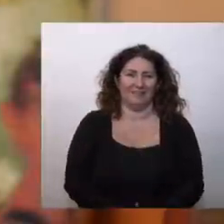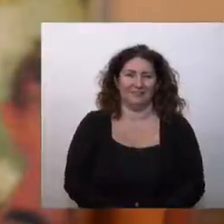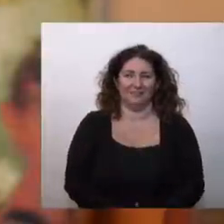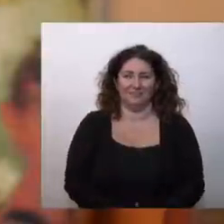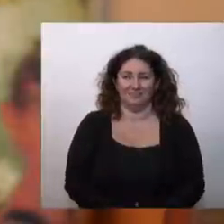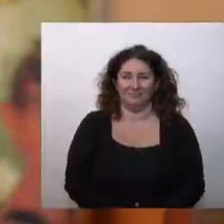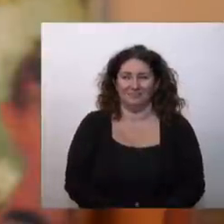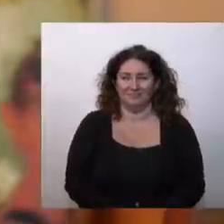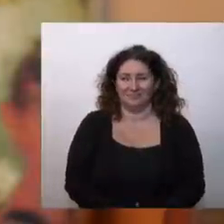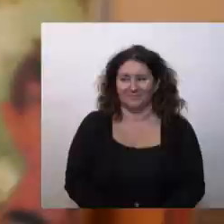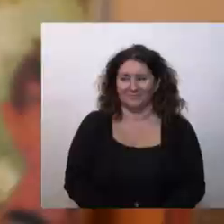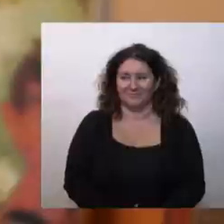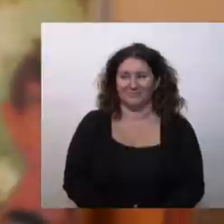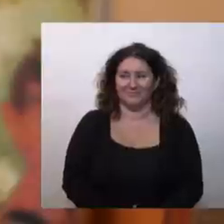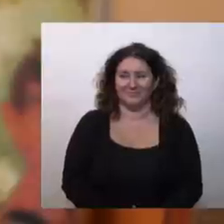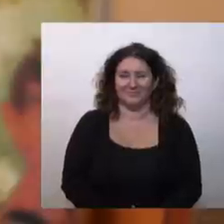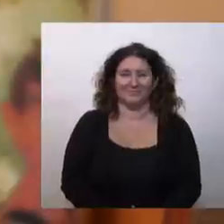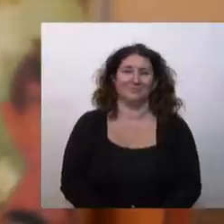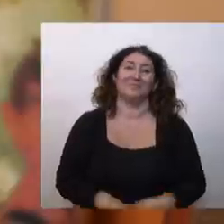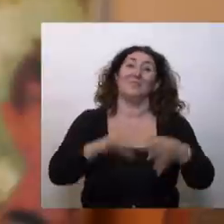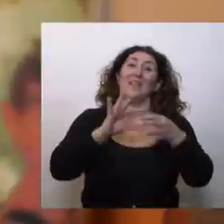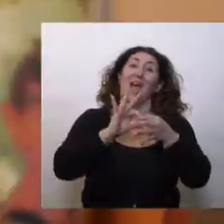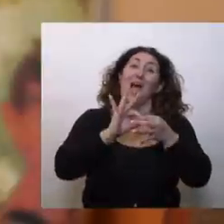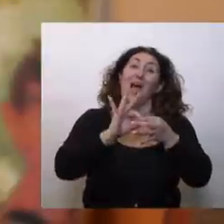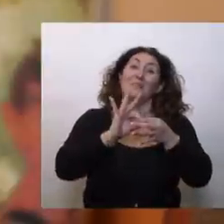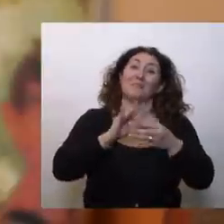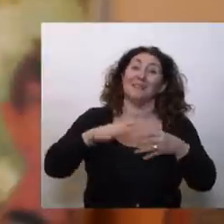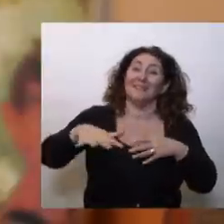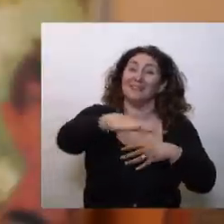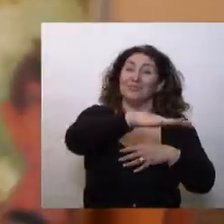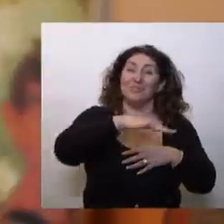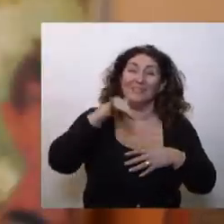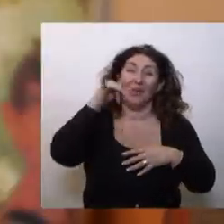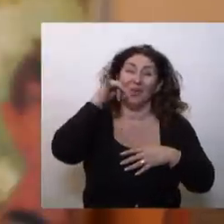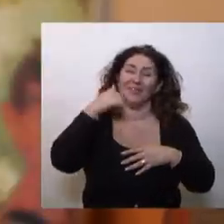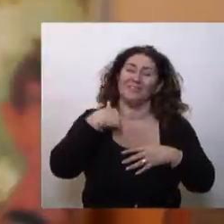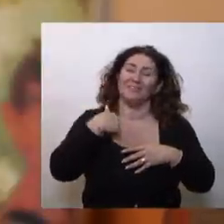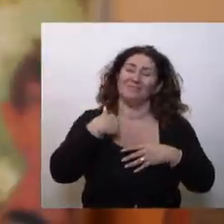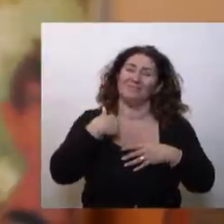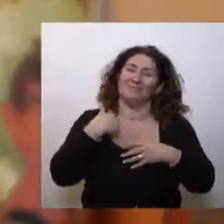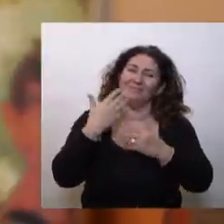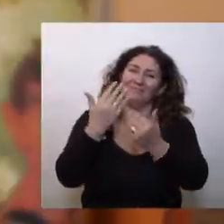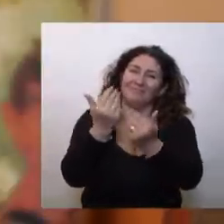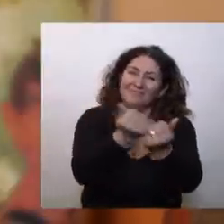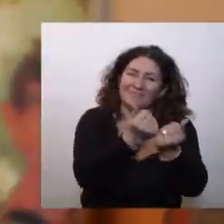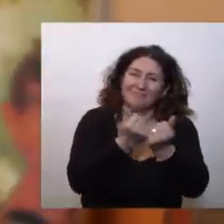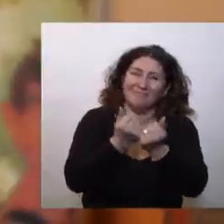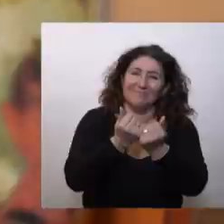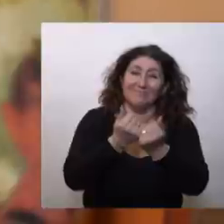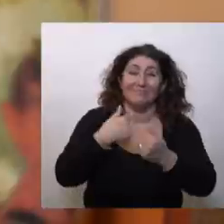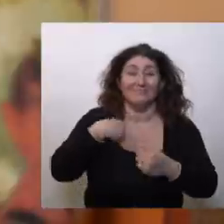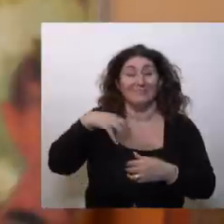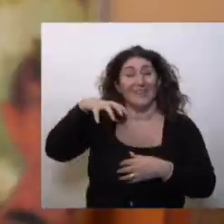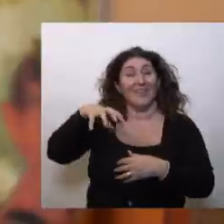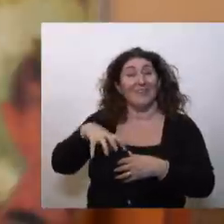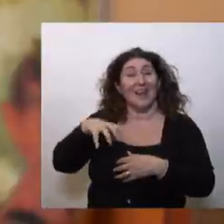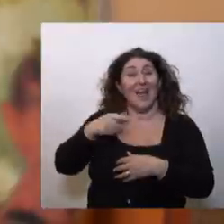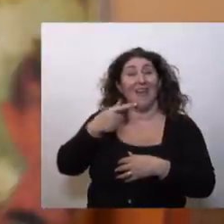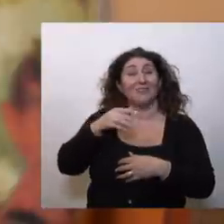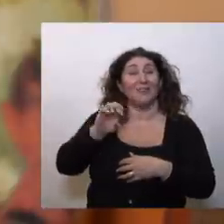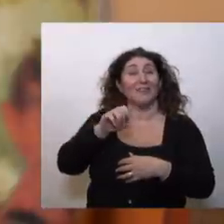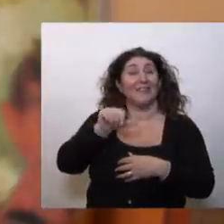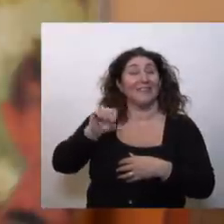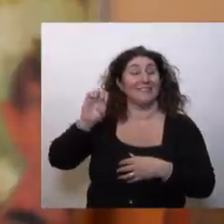Cari amici di Torino, vi mando un caloroso saluto dal nostro villaggio di Tesè in